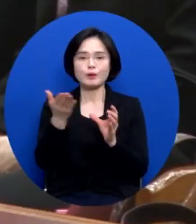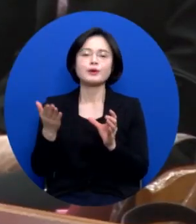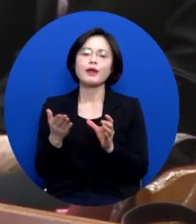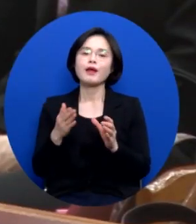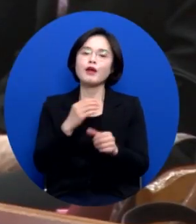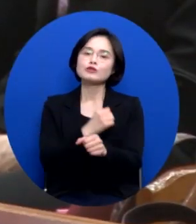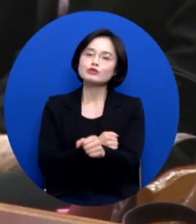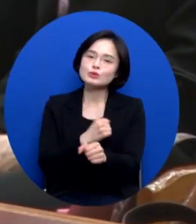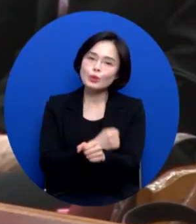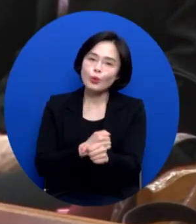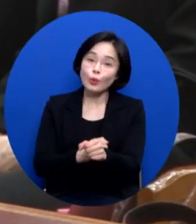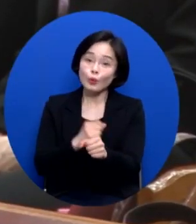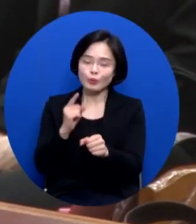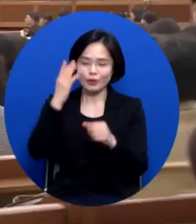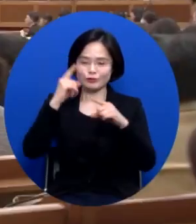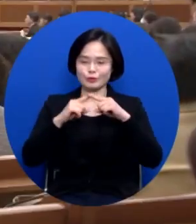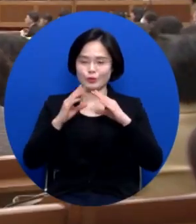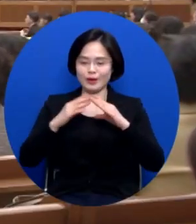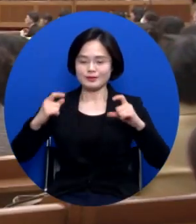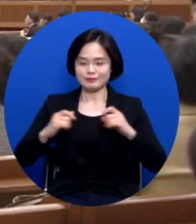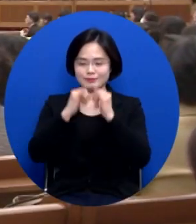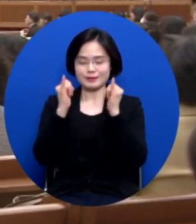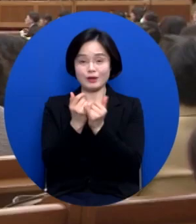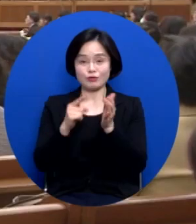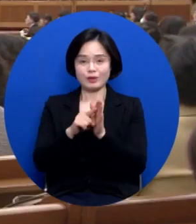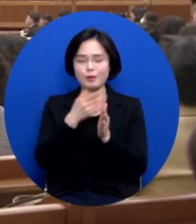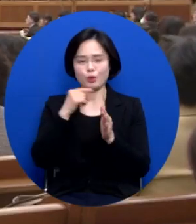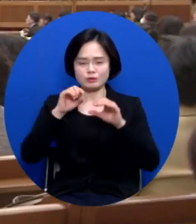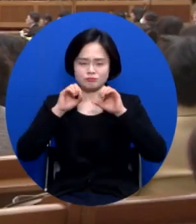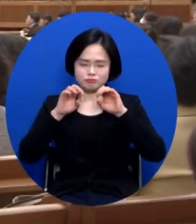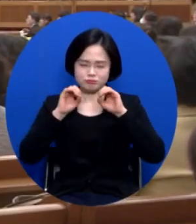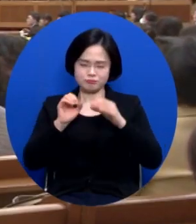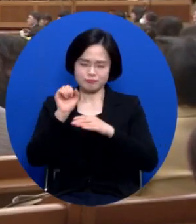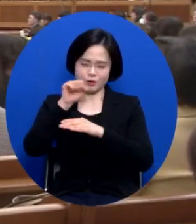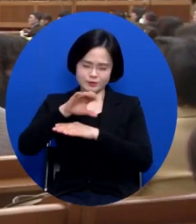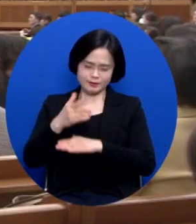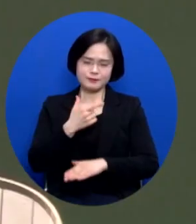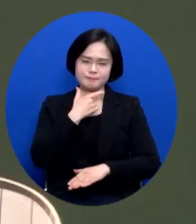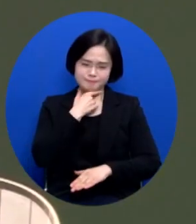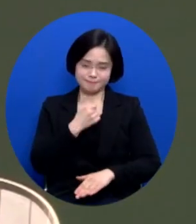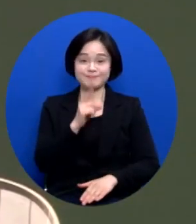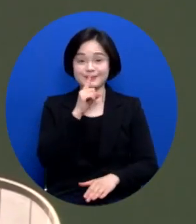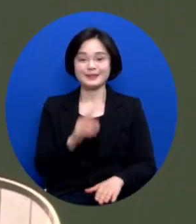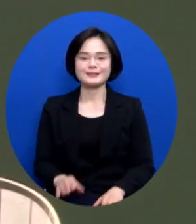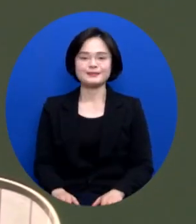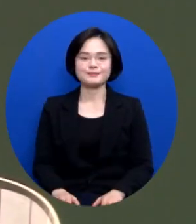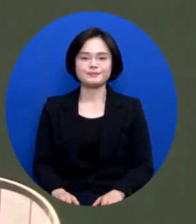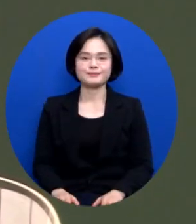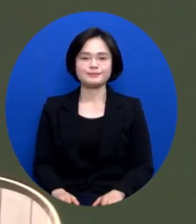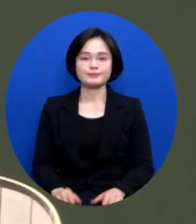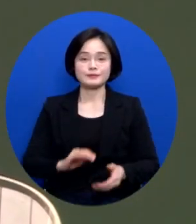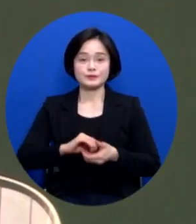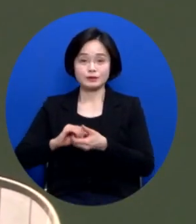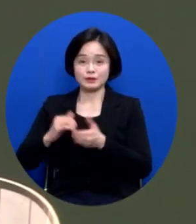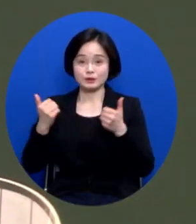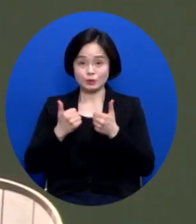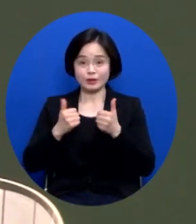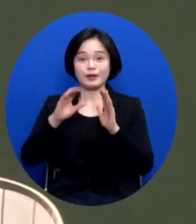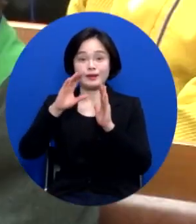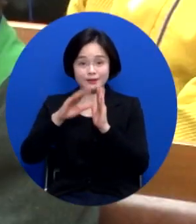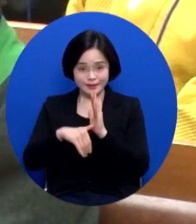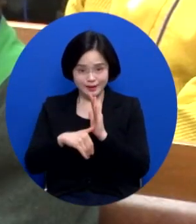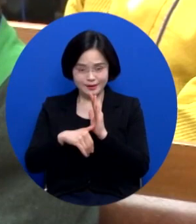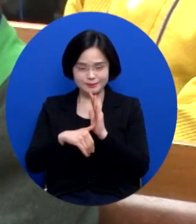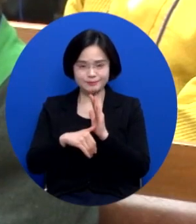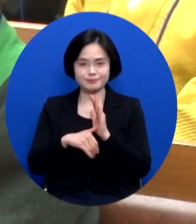한국교회와 지역사회를 향한 복음의 결실이 되길 바란다고 강조했습니다. 이어 정기총회에서는 임원회와